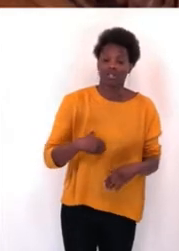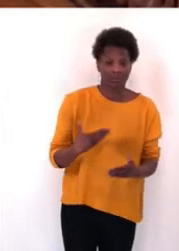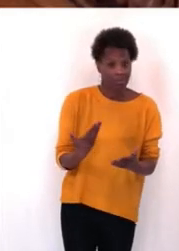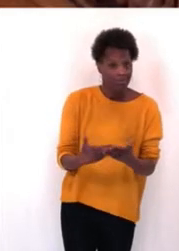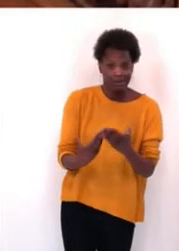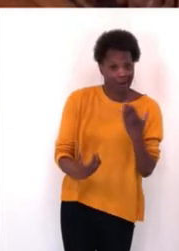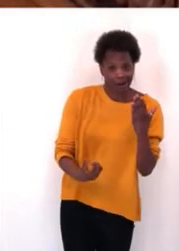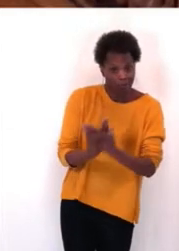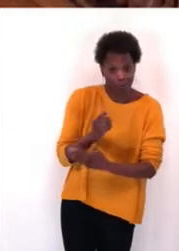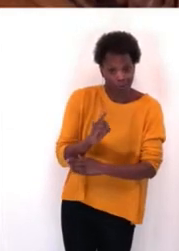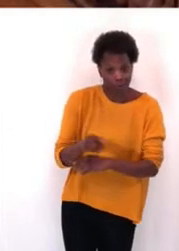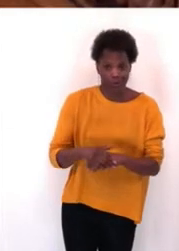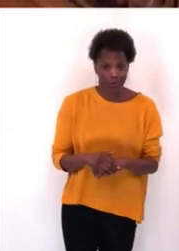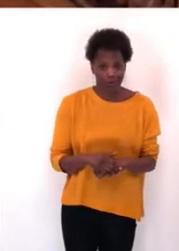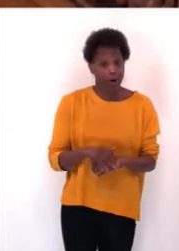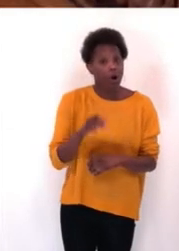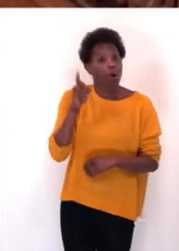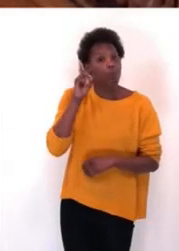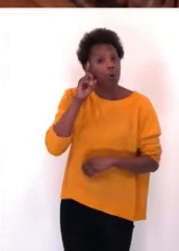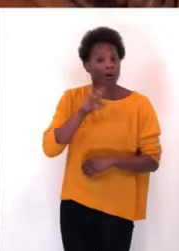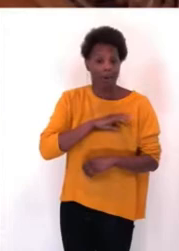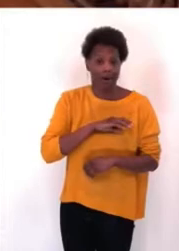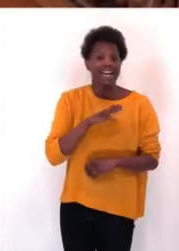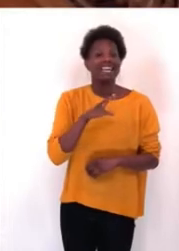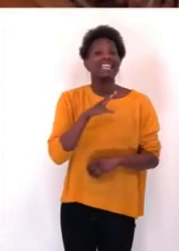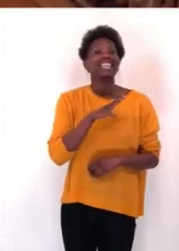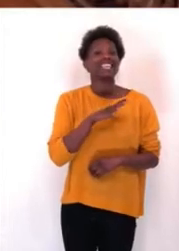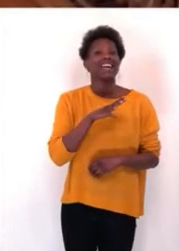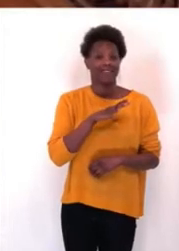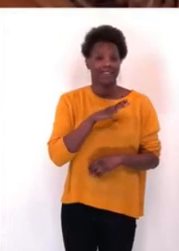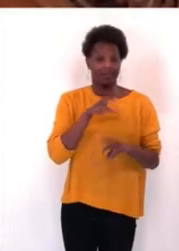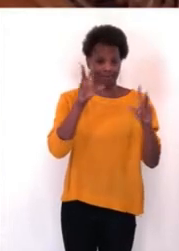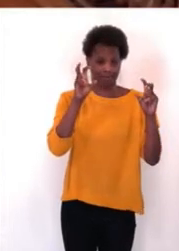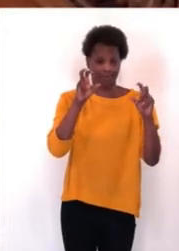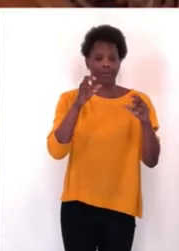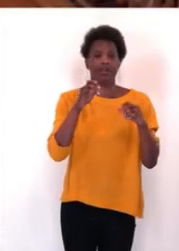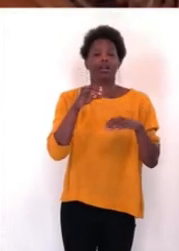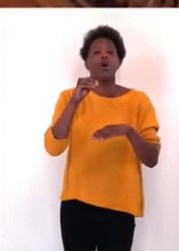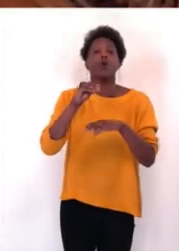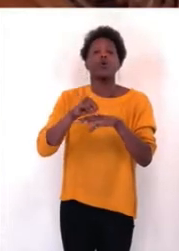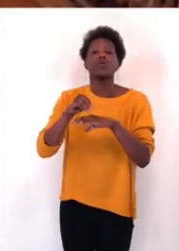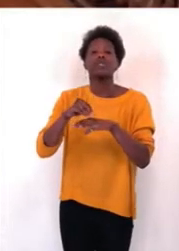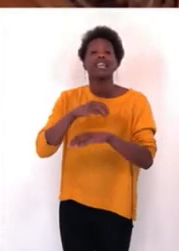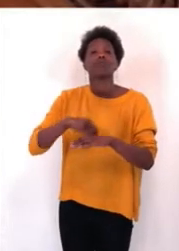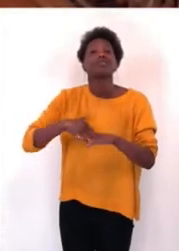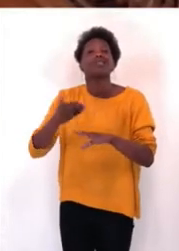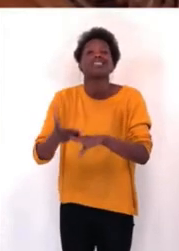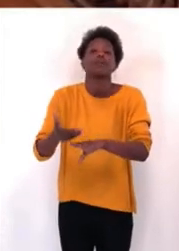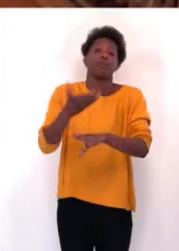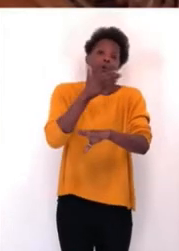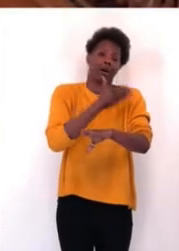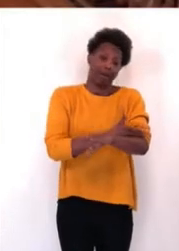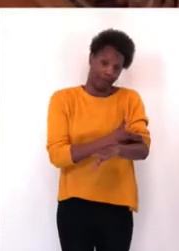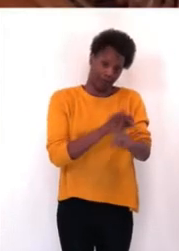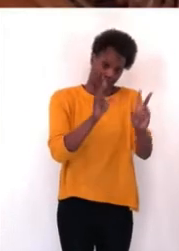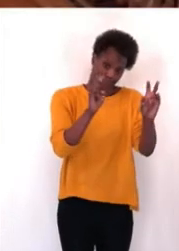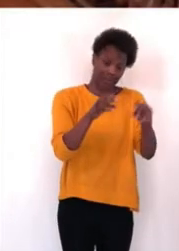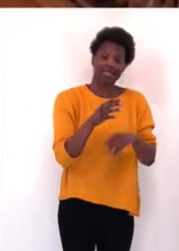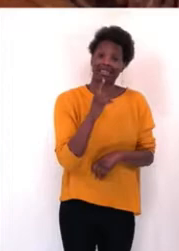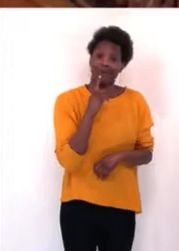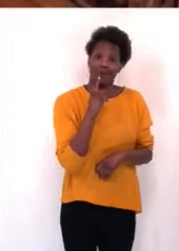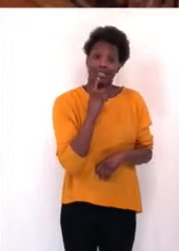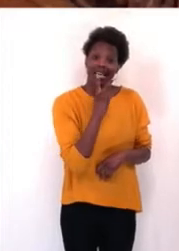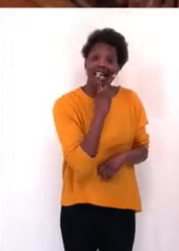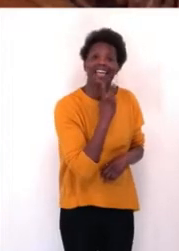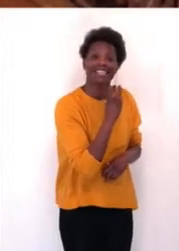qu'on appelait les avant-conseils municipaux, qui permettaient à de très grands nombres de citoyens de